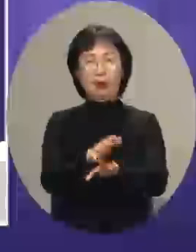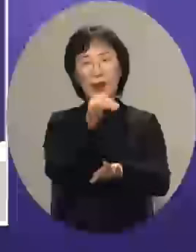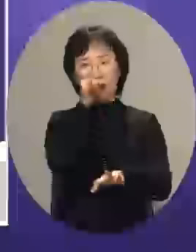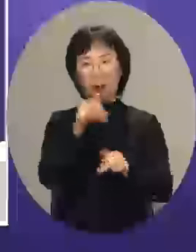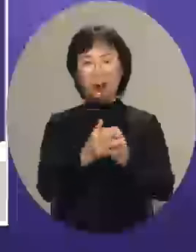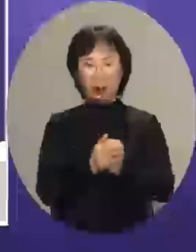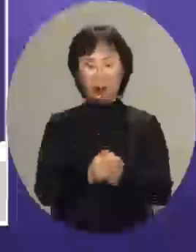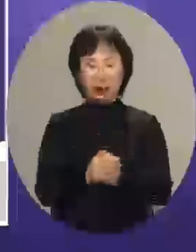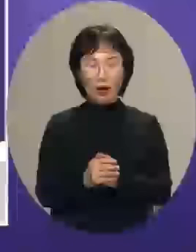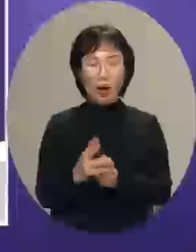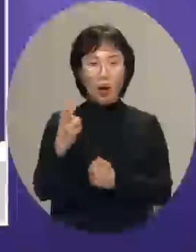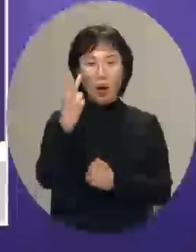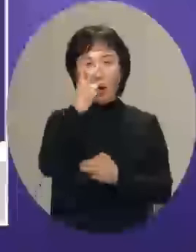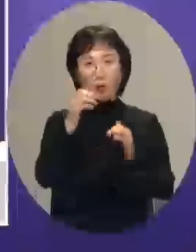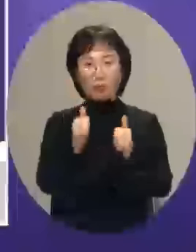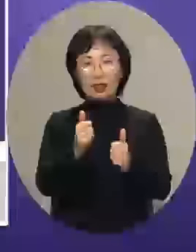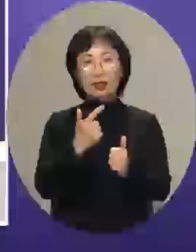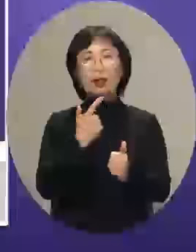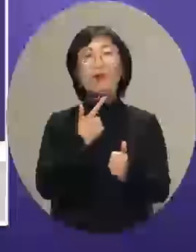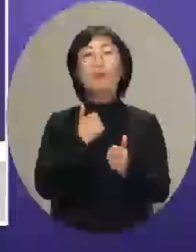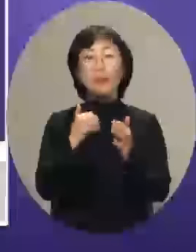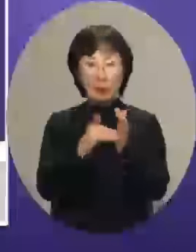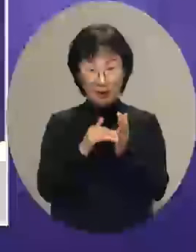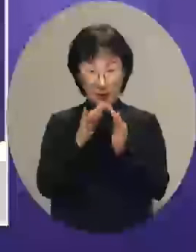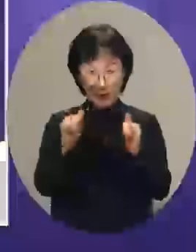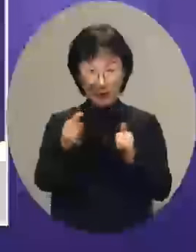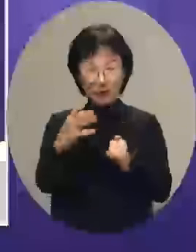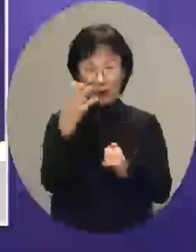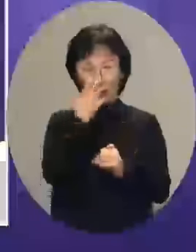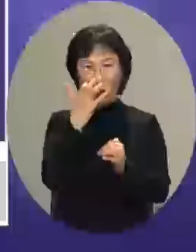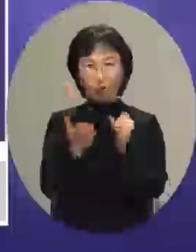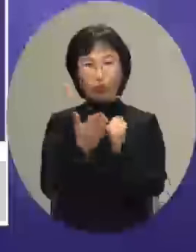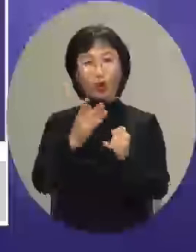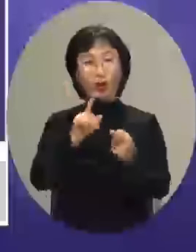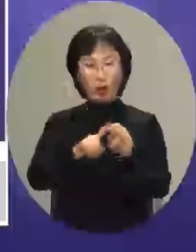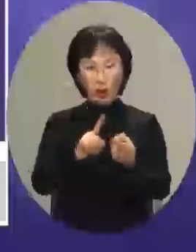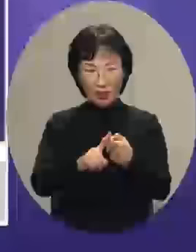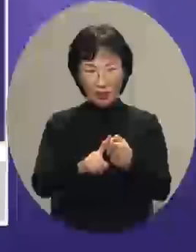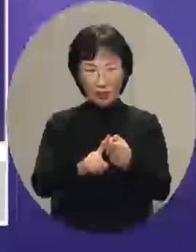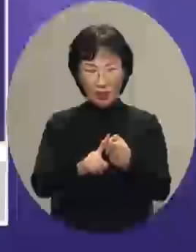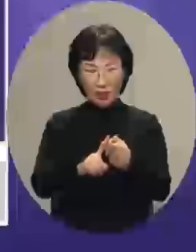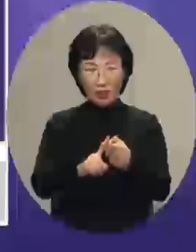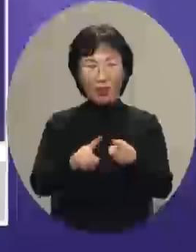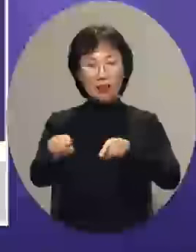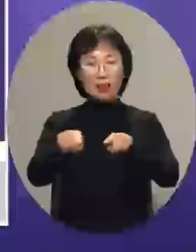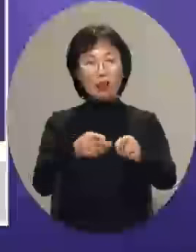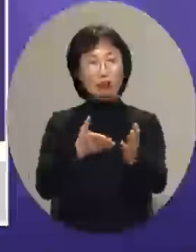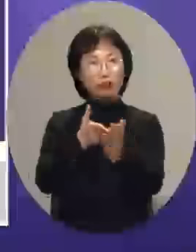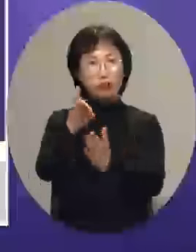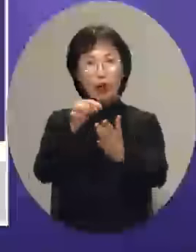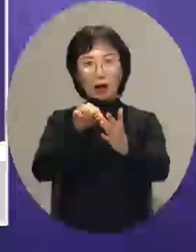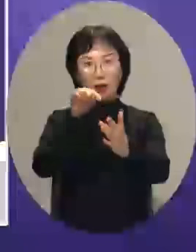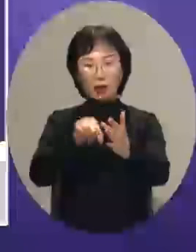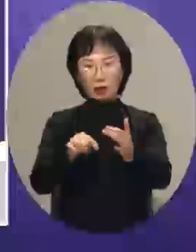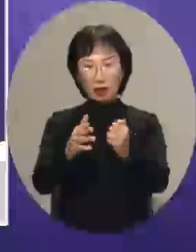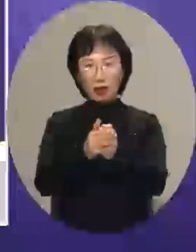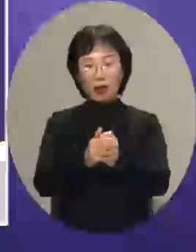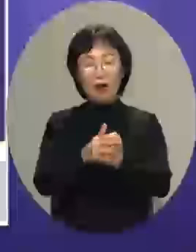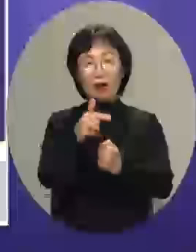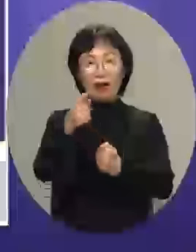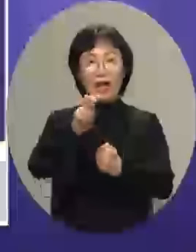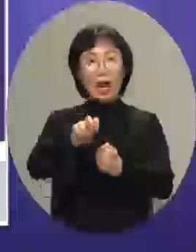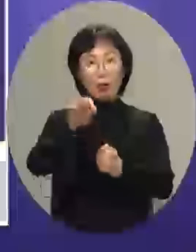검찰에 몸담았던 사람으로서 성추행 사건을 우리 지휘부가 대검 지휘부가 또 그 남부지검이 무마한